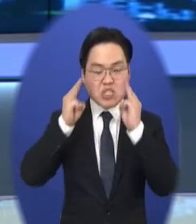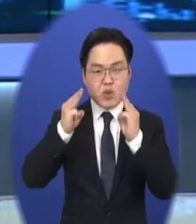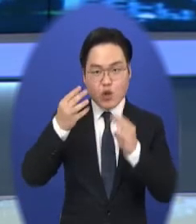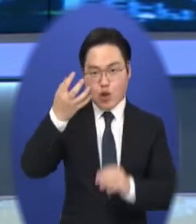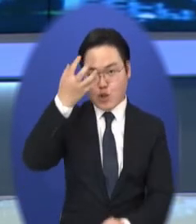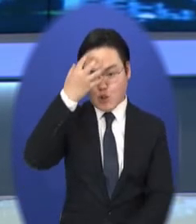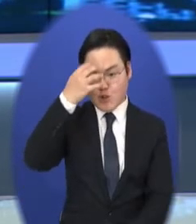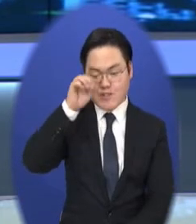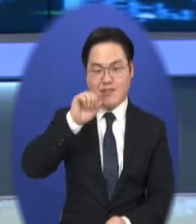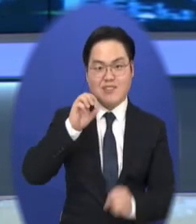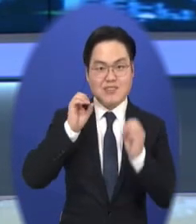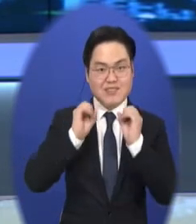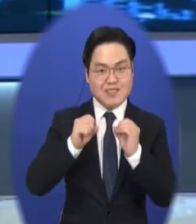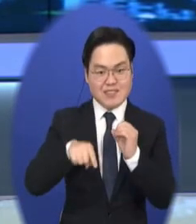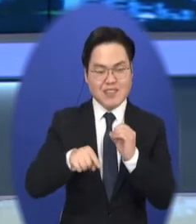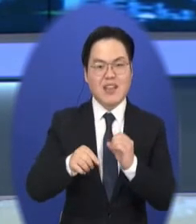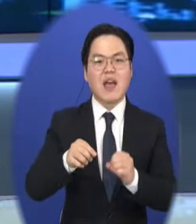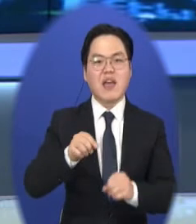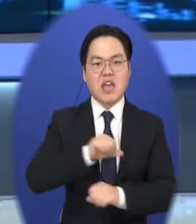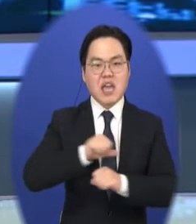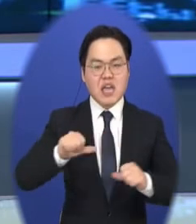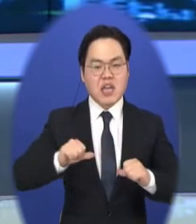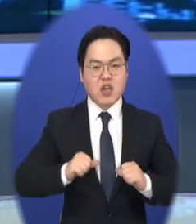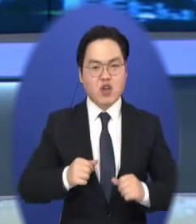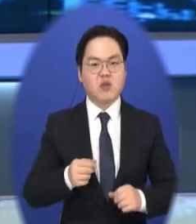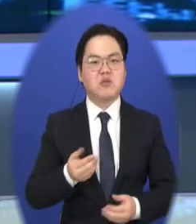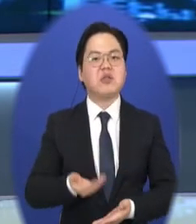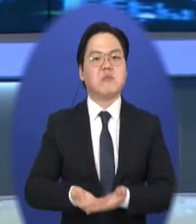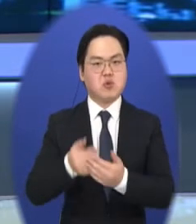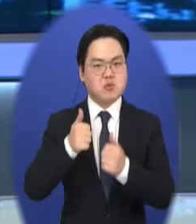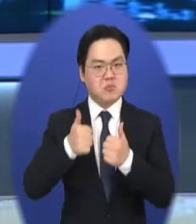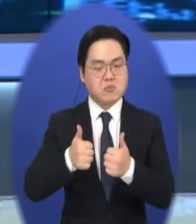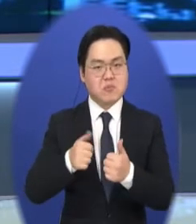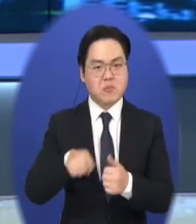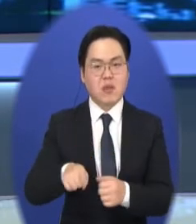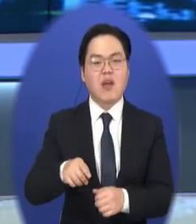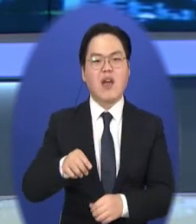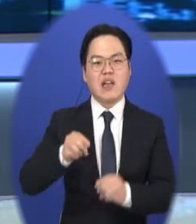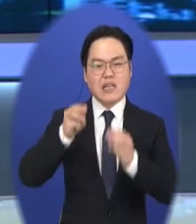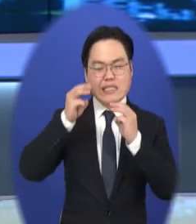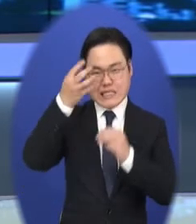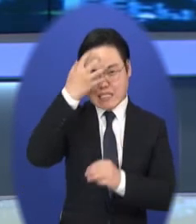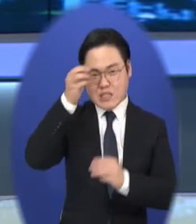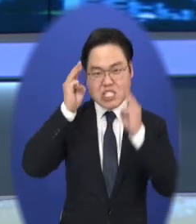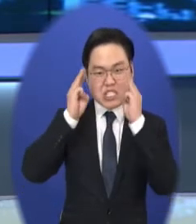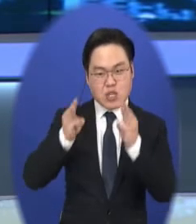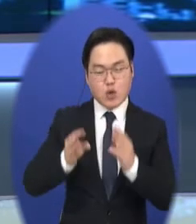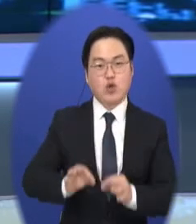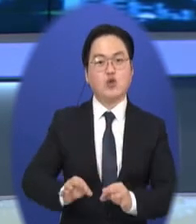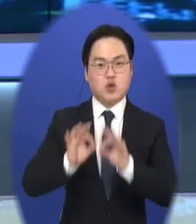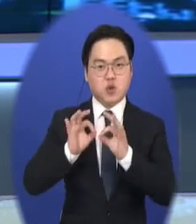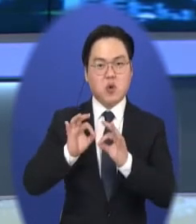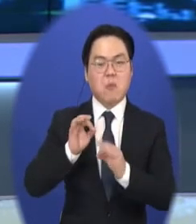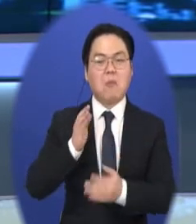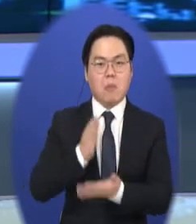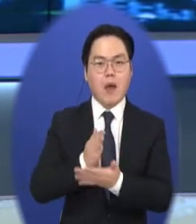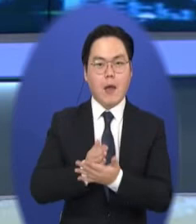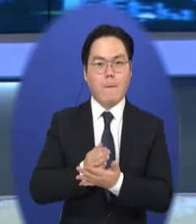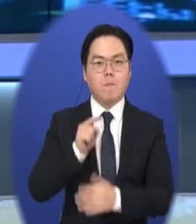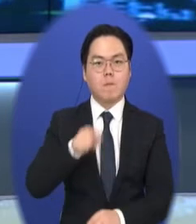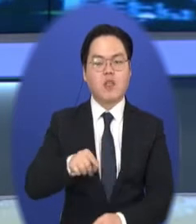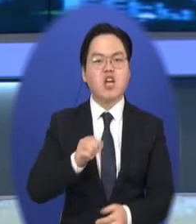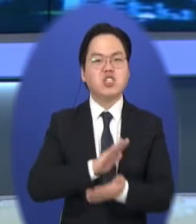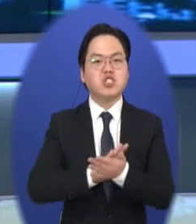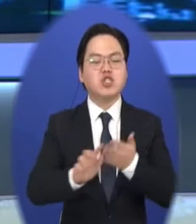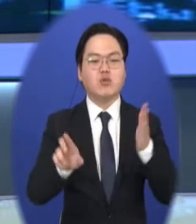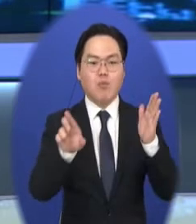бодит дэмжлэг боллоо гэж олон нийт байр сууриа илэрхийлсээр байна. Мөн эдийн засгийн газрын шийдвэр нь оновчтой зөв байсныг илэрхийллээ. Энэ үед шин